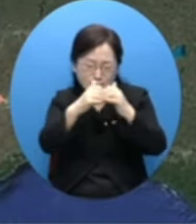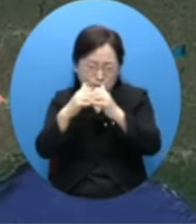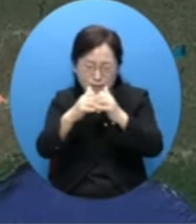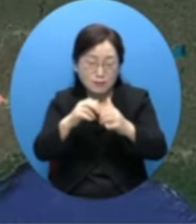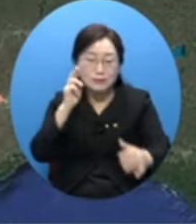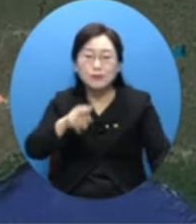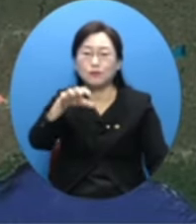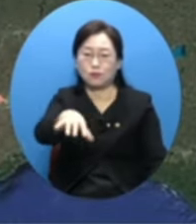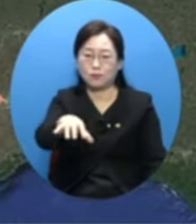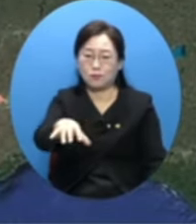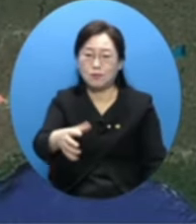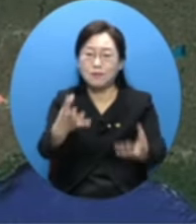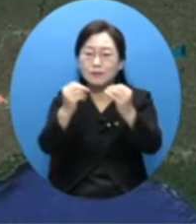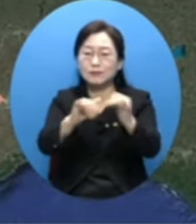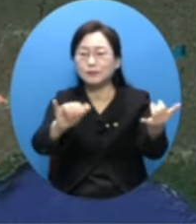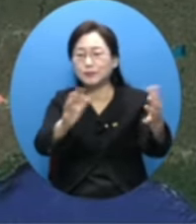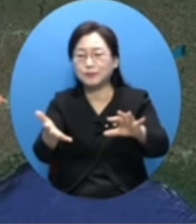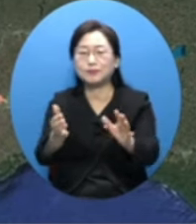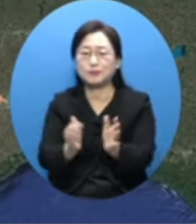죽어나갔고